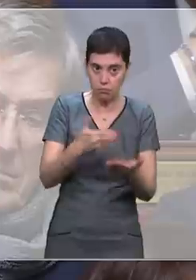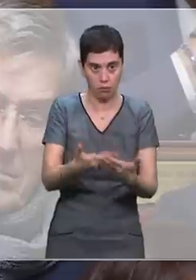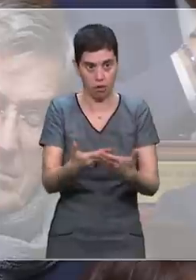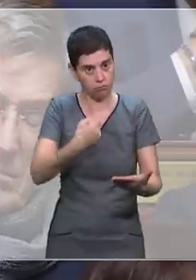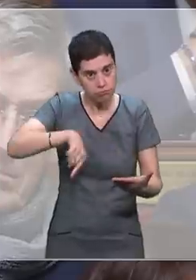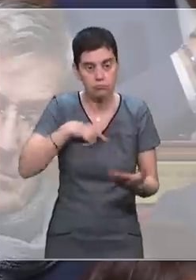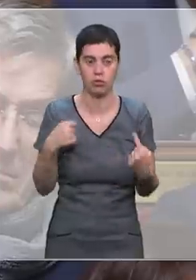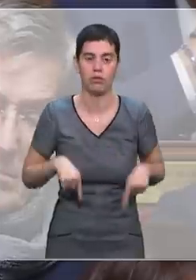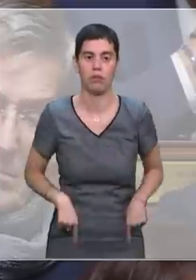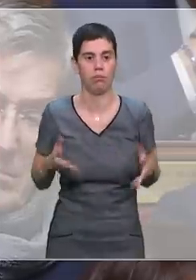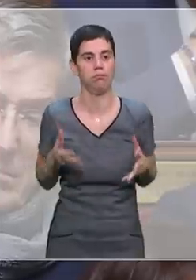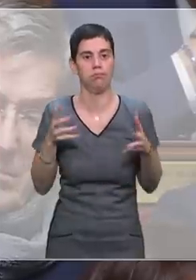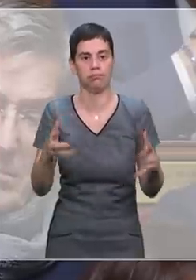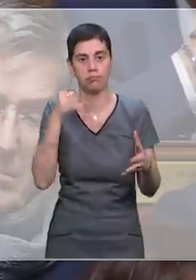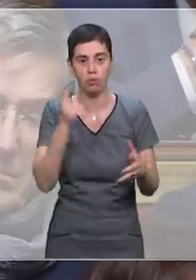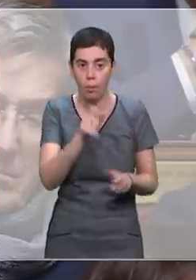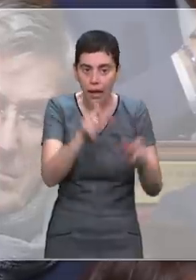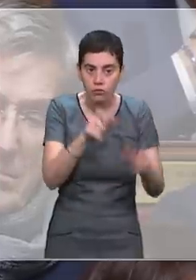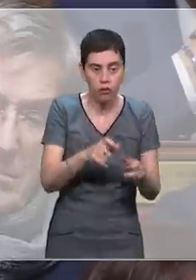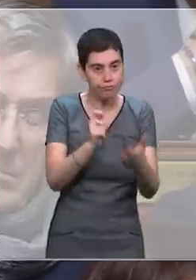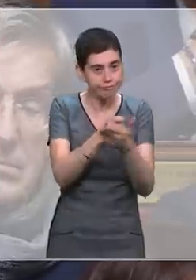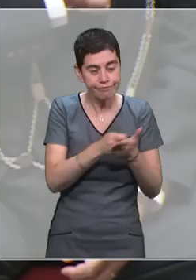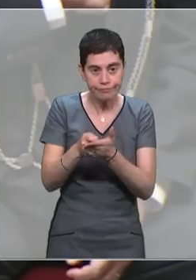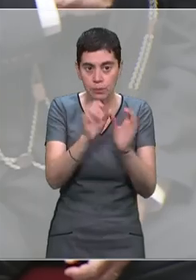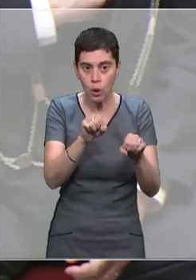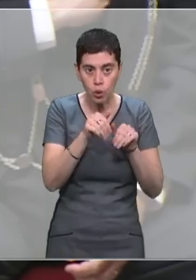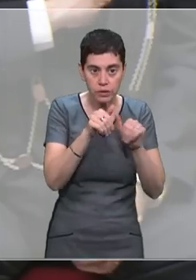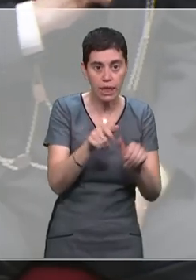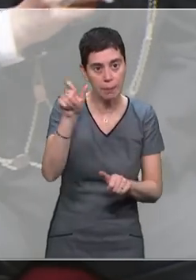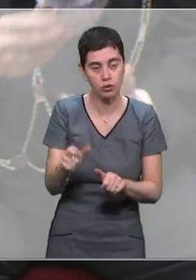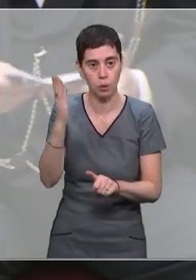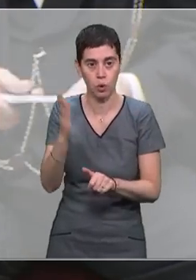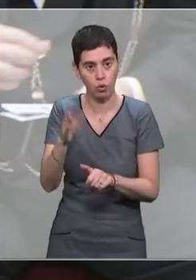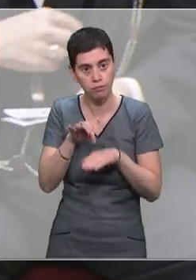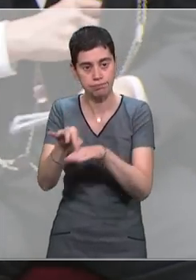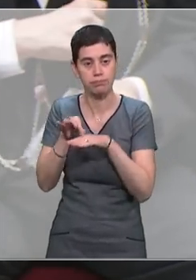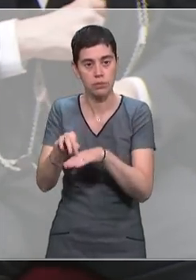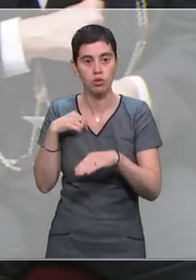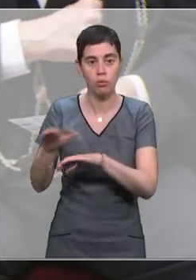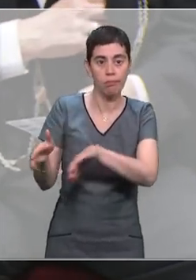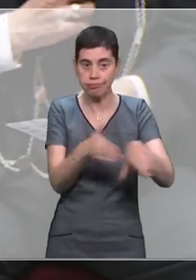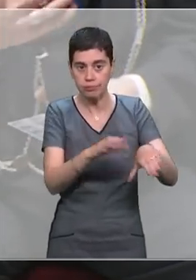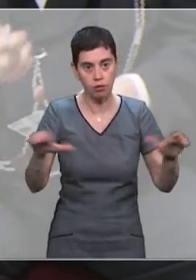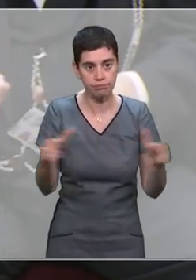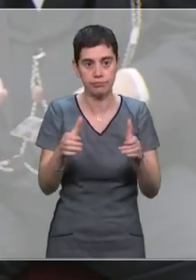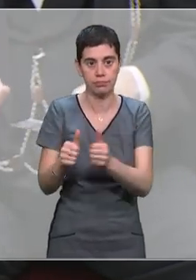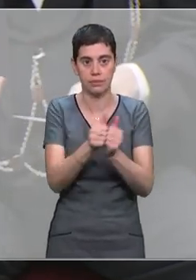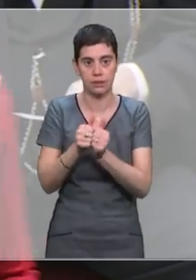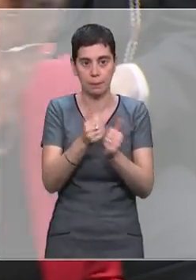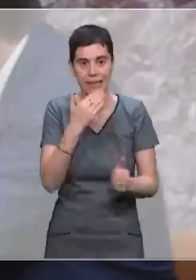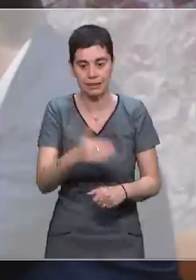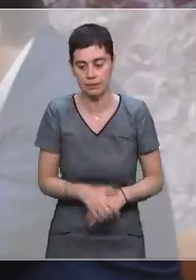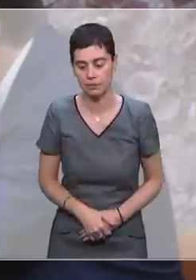mon gouvernement à soutenir le pouvoir d'achat des ménages et à accompagner ceux qui en ont le plus besoin. Nous ne laisserons personne au bord du chemin. Je vous